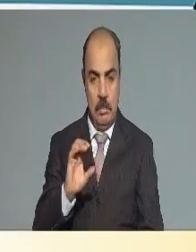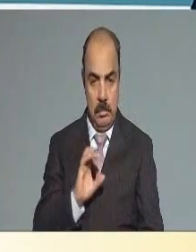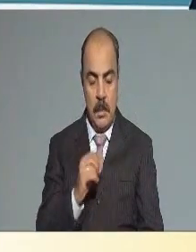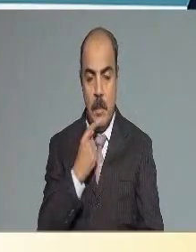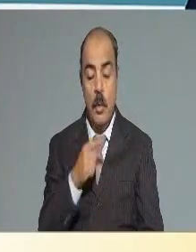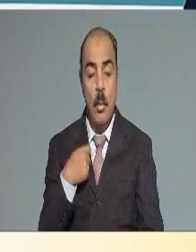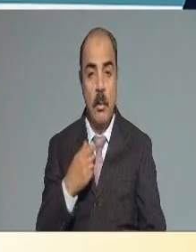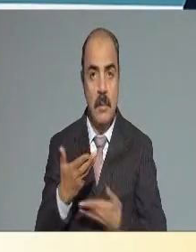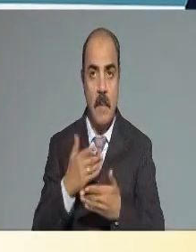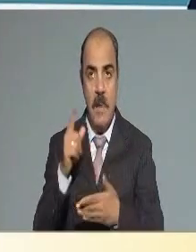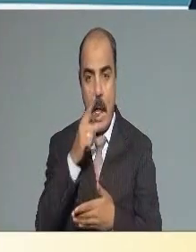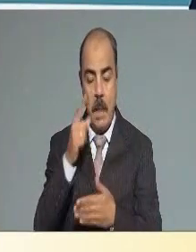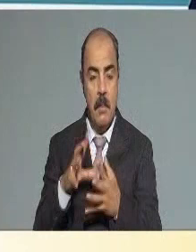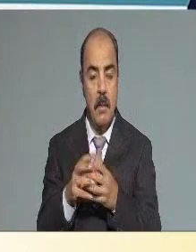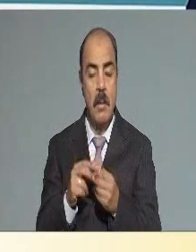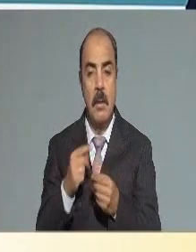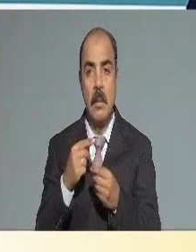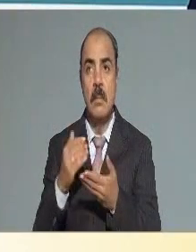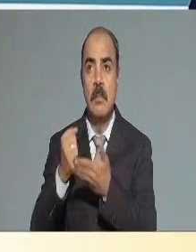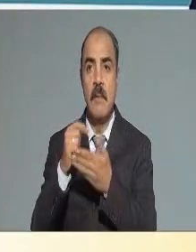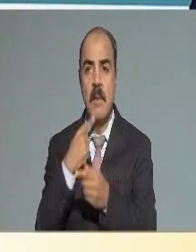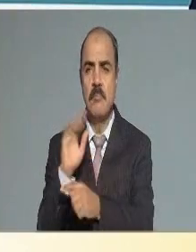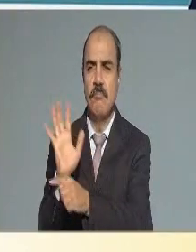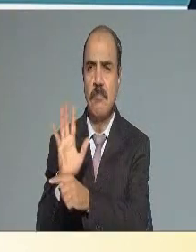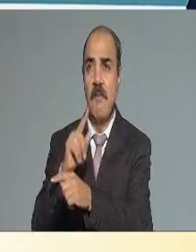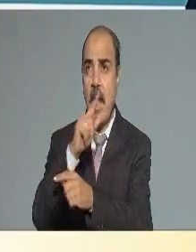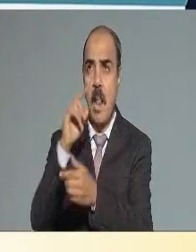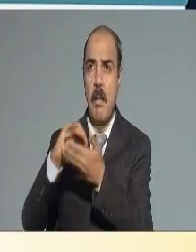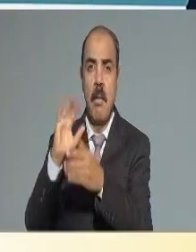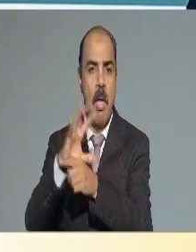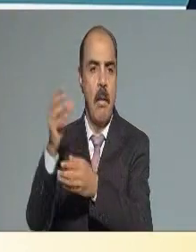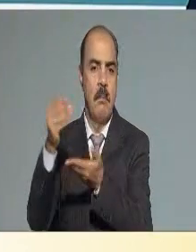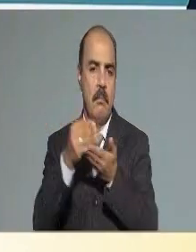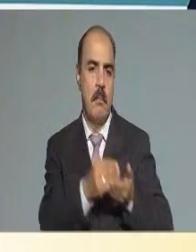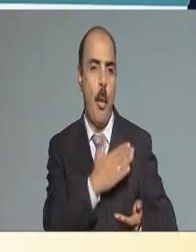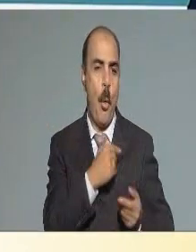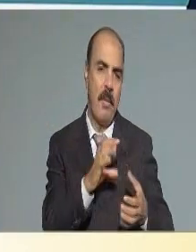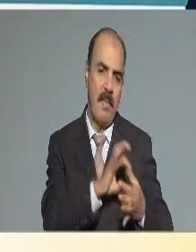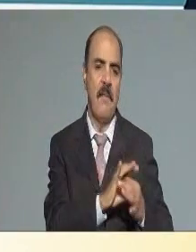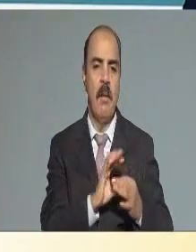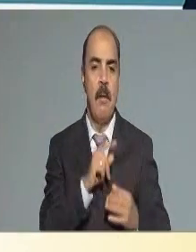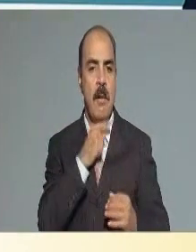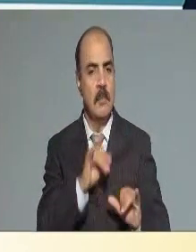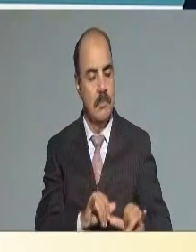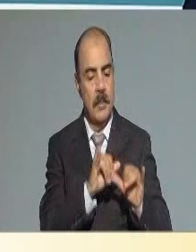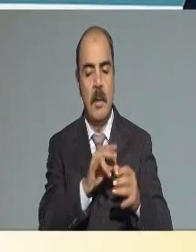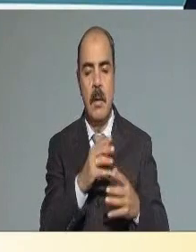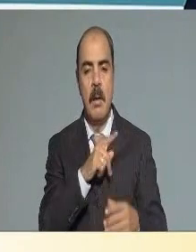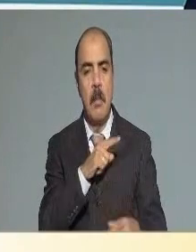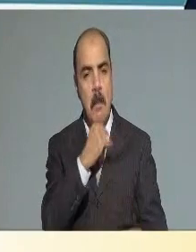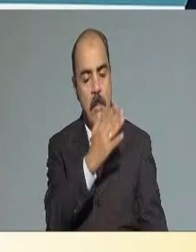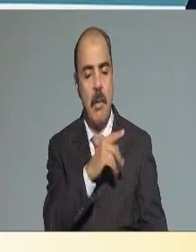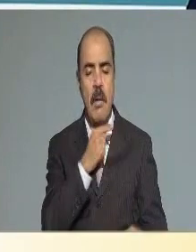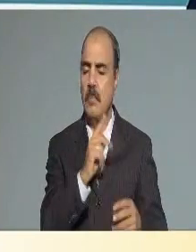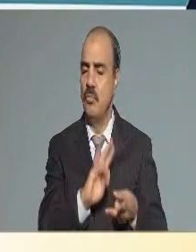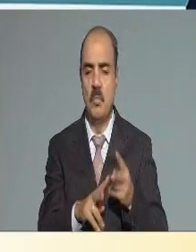التعاون الدولي هو توفير تمويلات لمساندة القطاع الخاص، وسواء كان قطاع خاص مصري او قطاع خاص اجنبي.